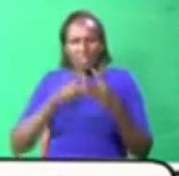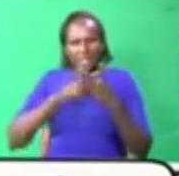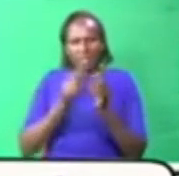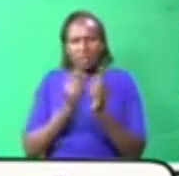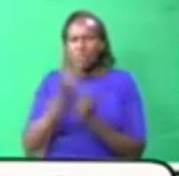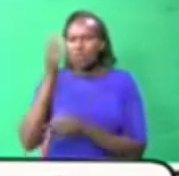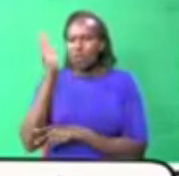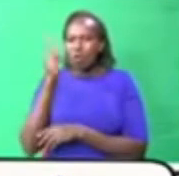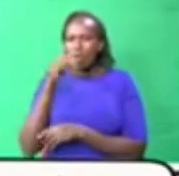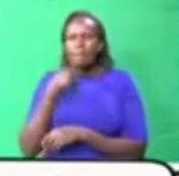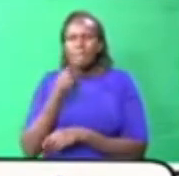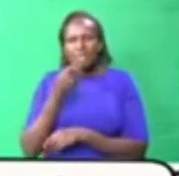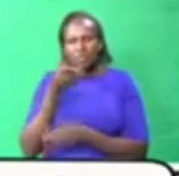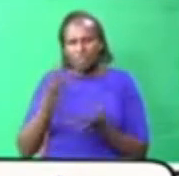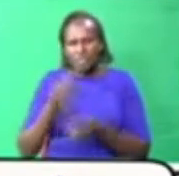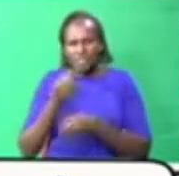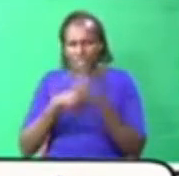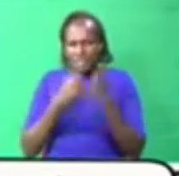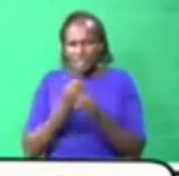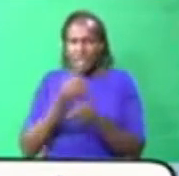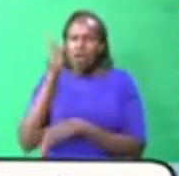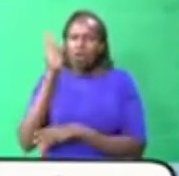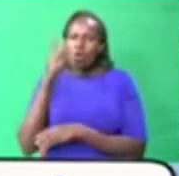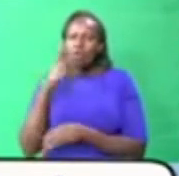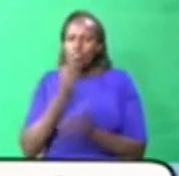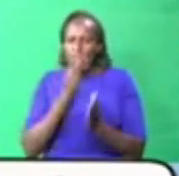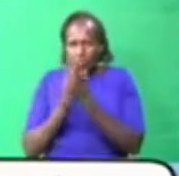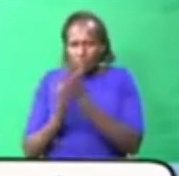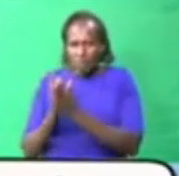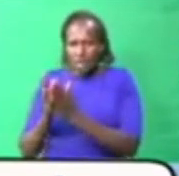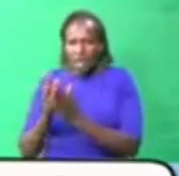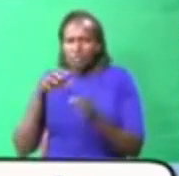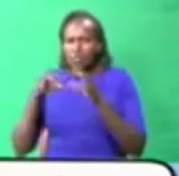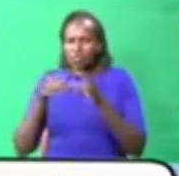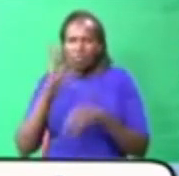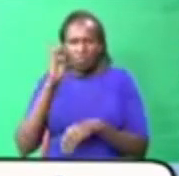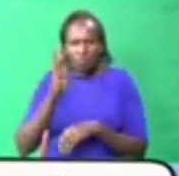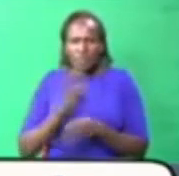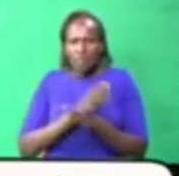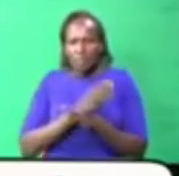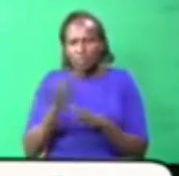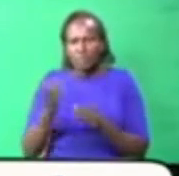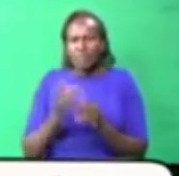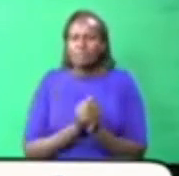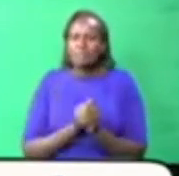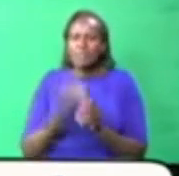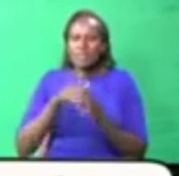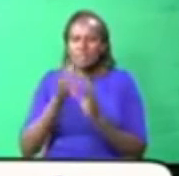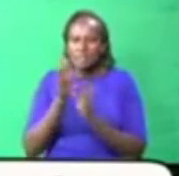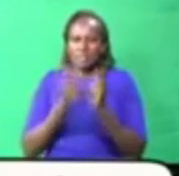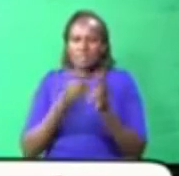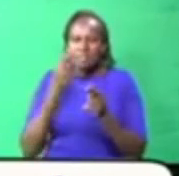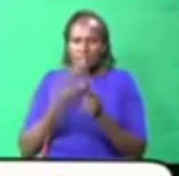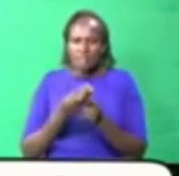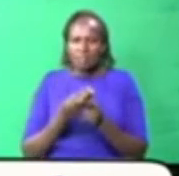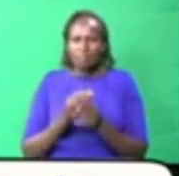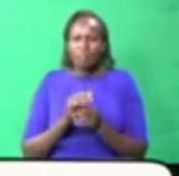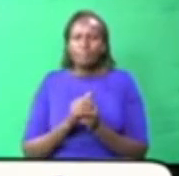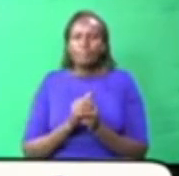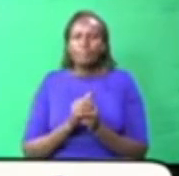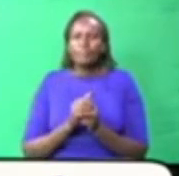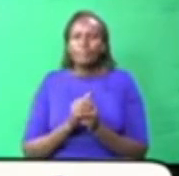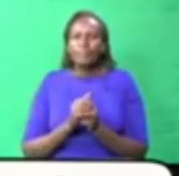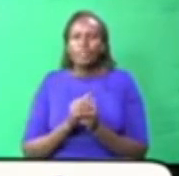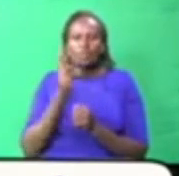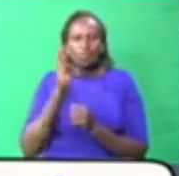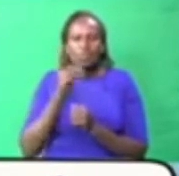huu kile Mungu amekusudia kufanya, it will come to pass in Jesus' name. You will not be a victim in the name of Jesus Christ,